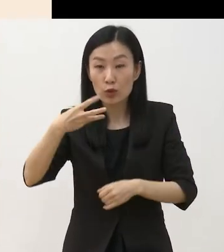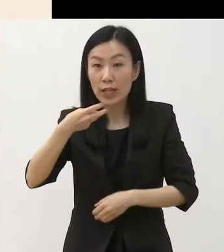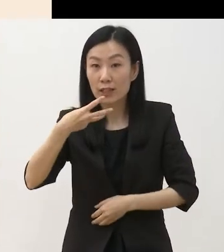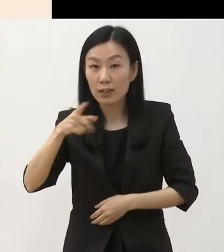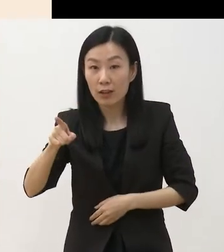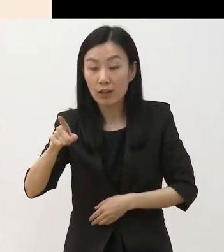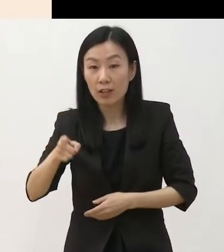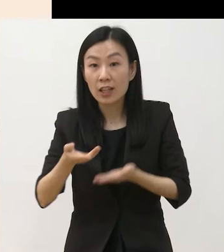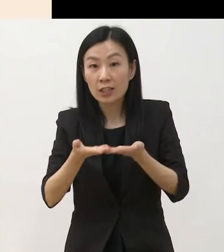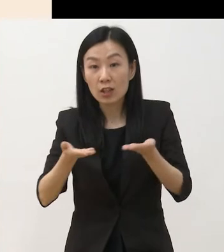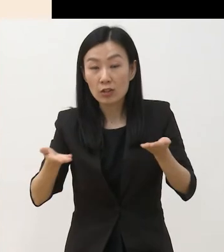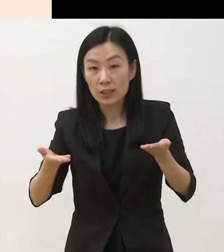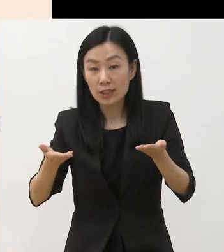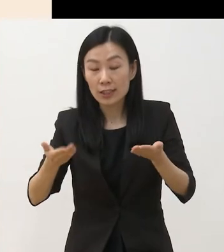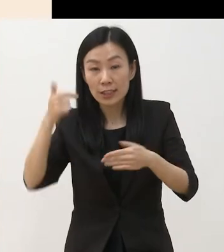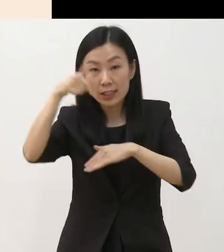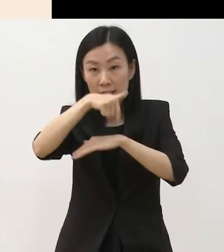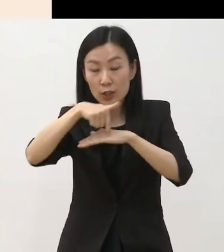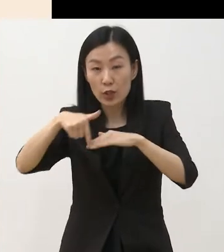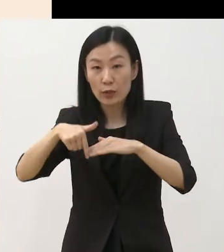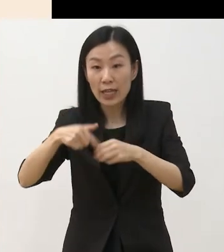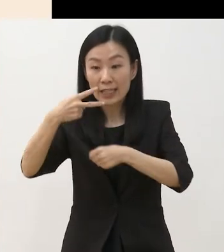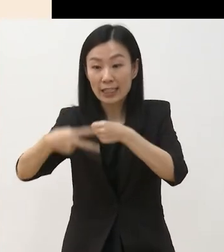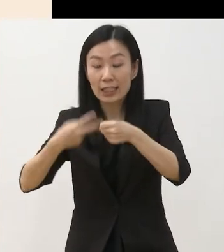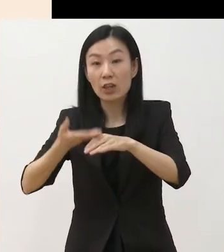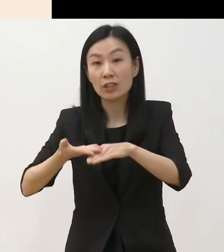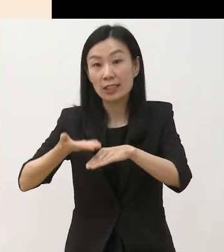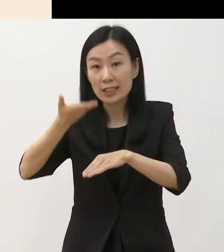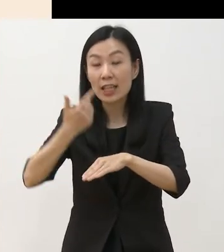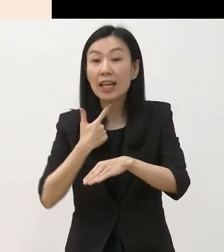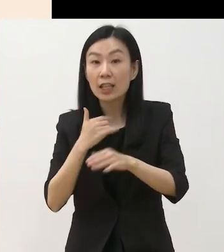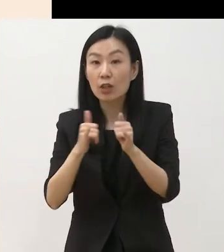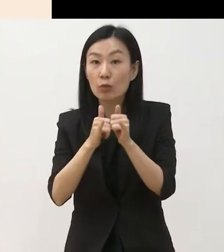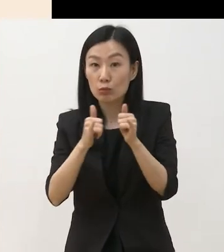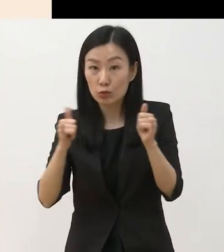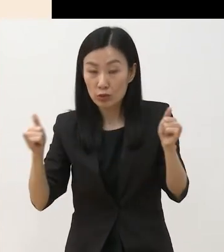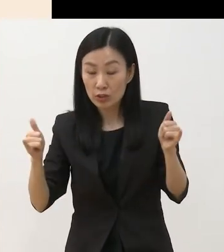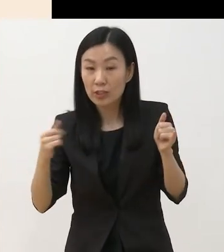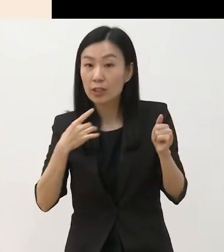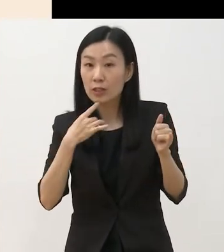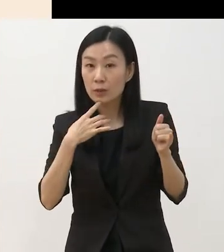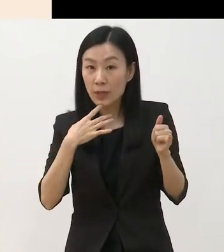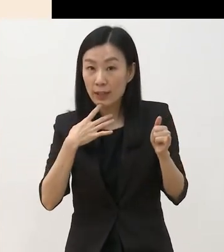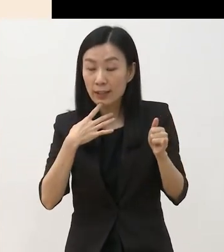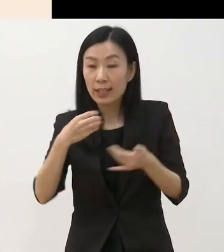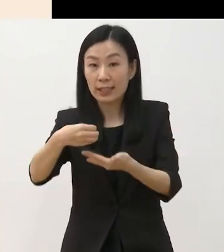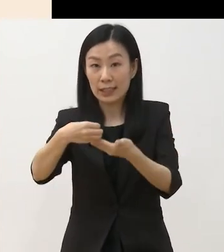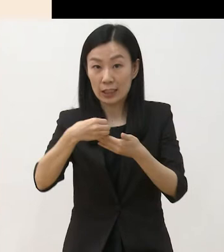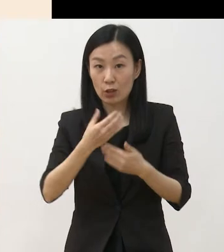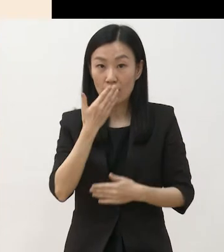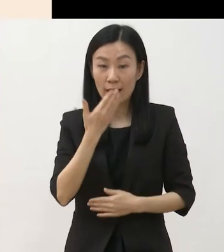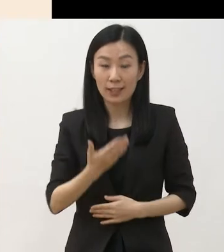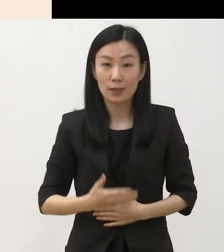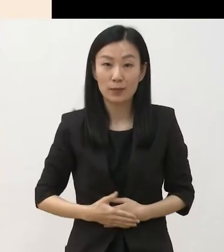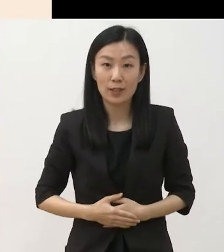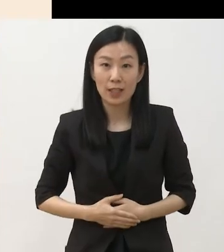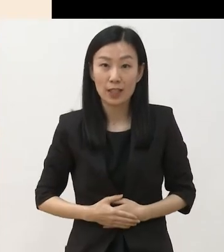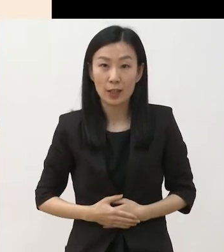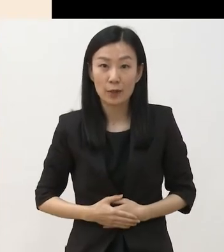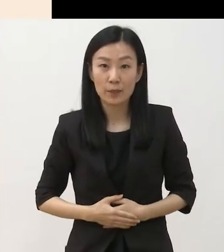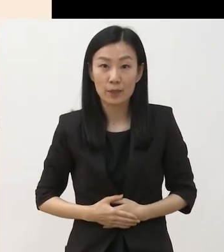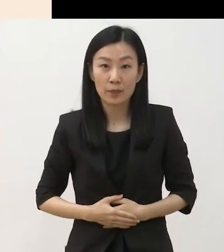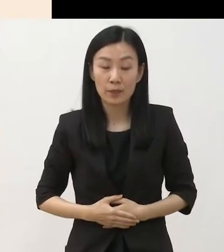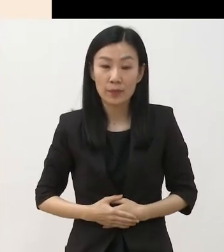경우는 전시 기획 및 연구 경력이 2년 차 이상인 분에 한해서 지원을 하고 있습니다.